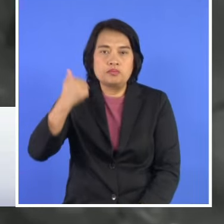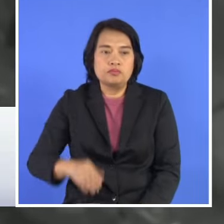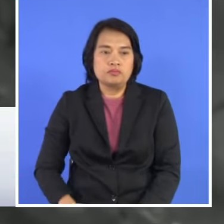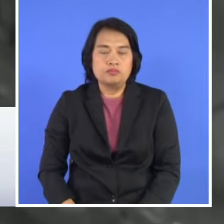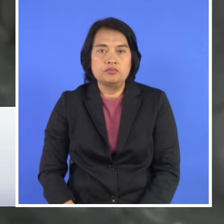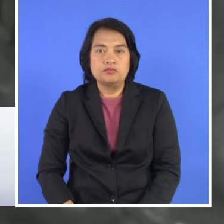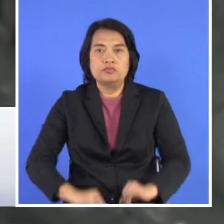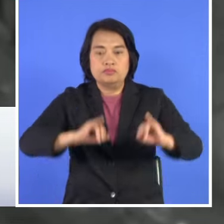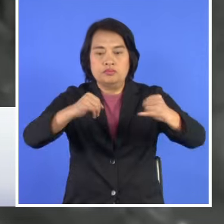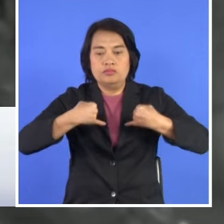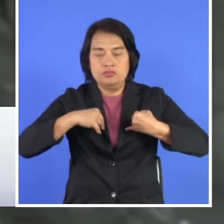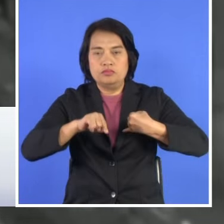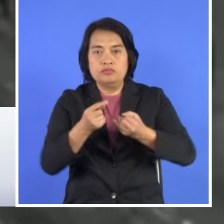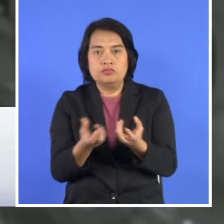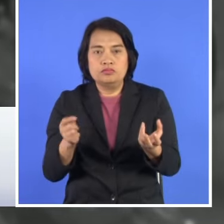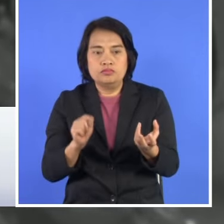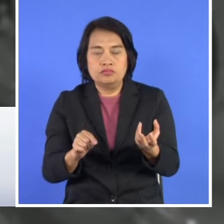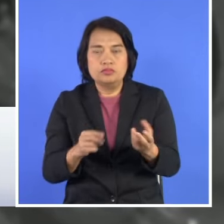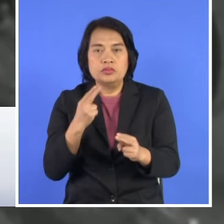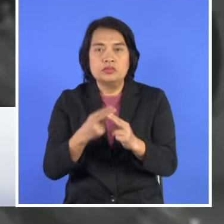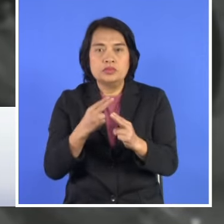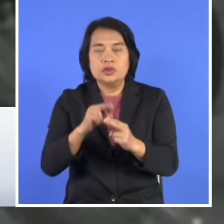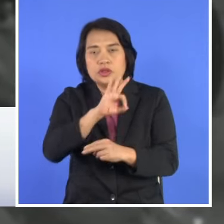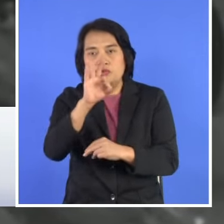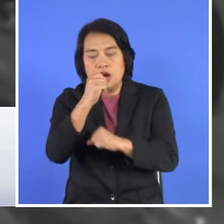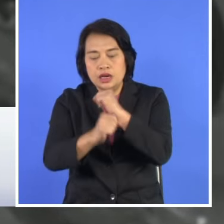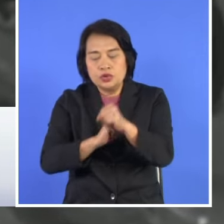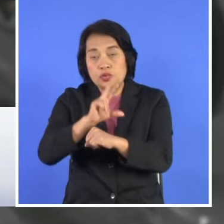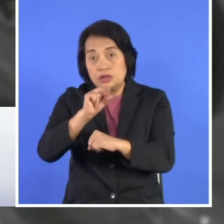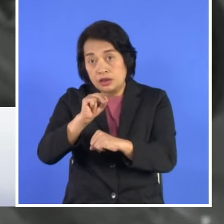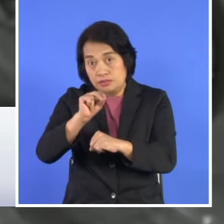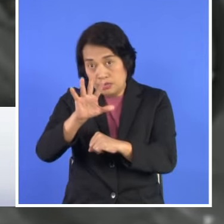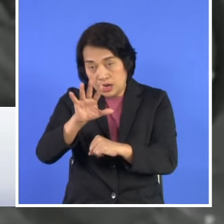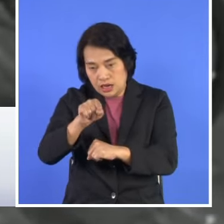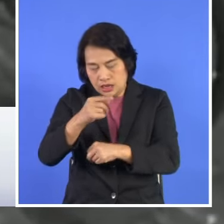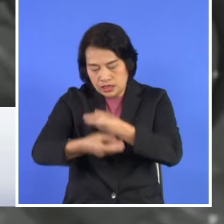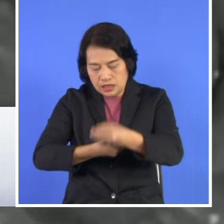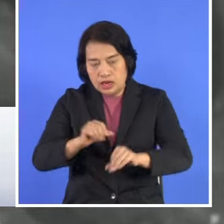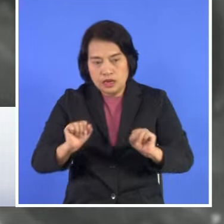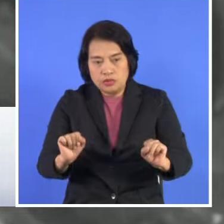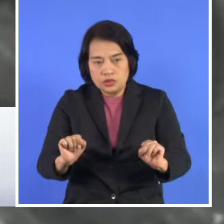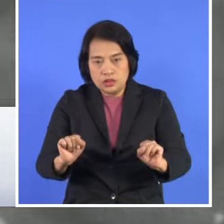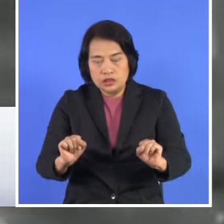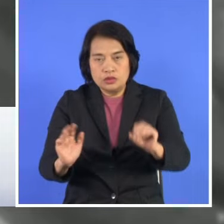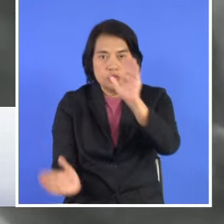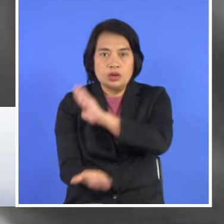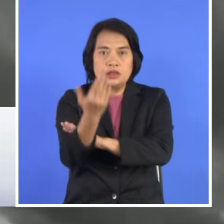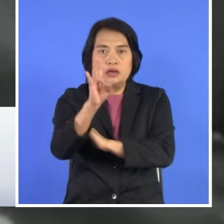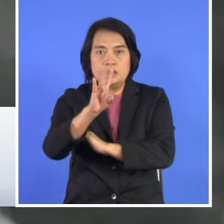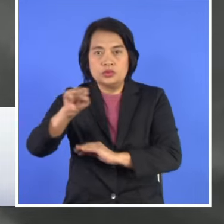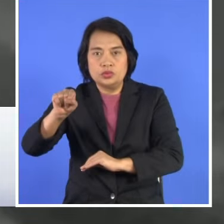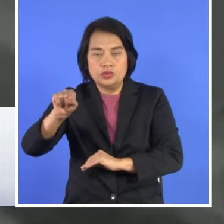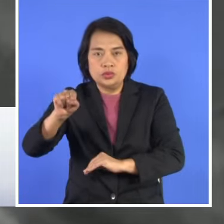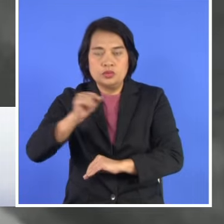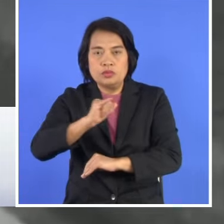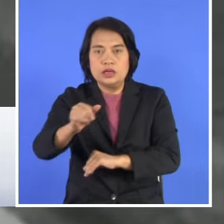สินหรือเจ้าของชุดชั้นในเนี่ยชื่อคุณฟ้าอายุ 35ปีที่บ้านนก็เปิดเป็นร้านขายมอเตอร์ไซค์ก็บอกว่าตอนเช้า 7:00นกำลังจะออกไปทำงานแล้วก็มา